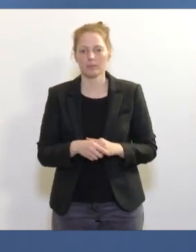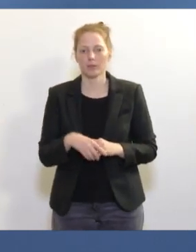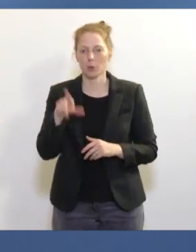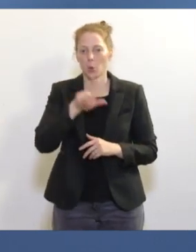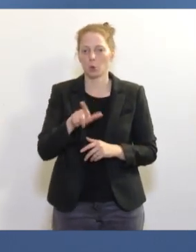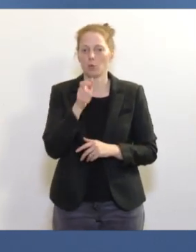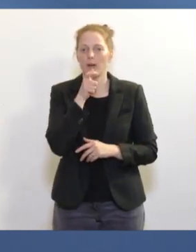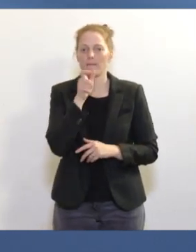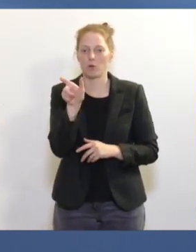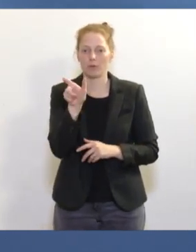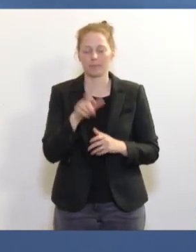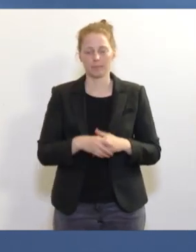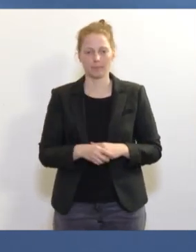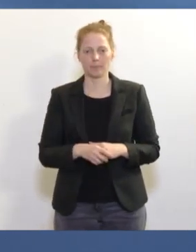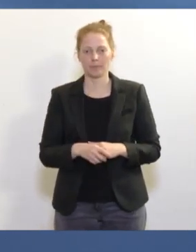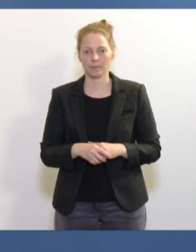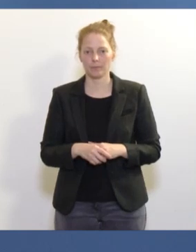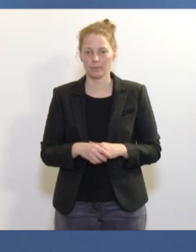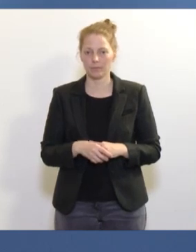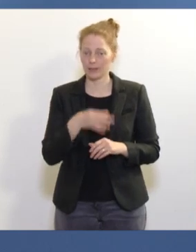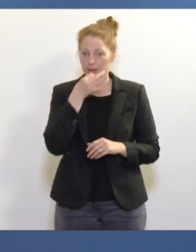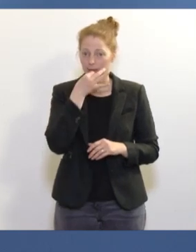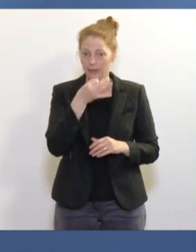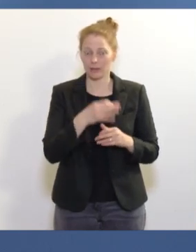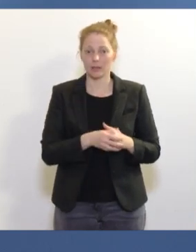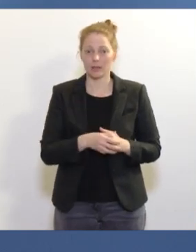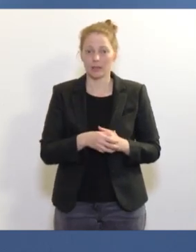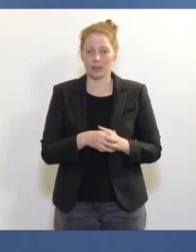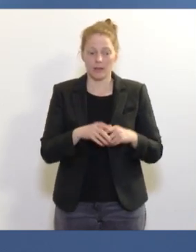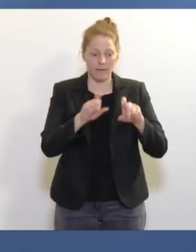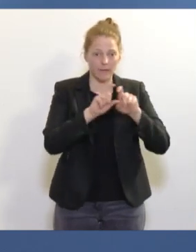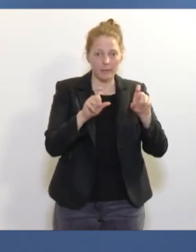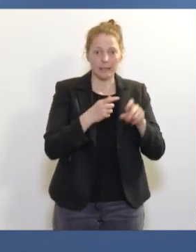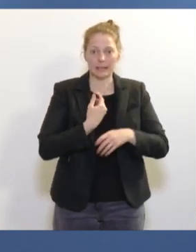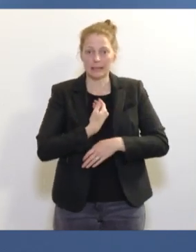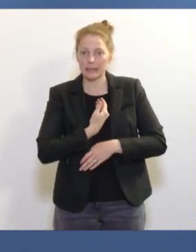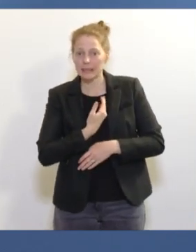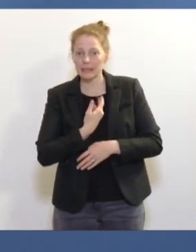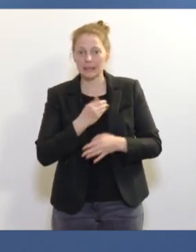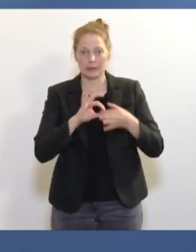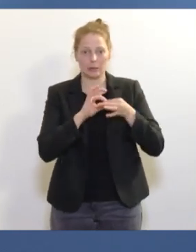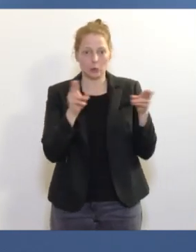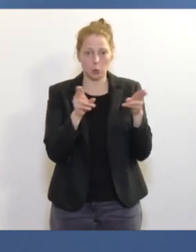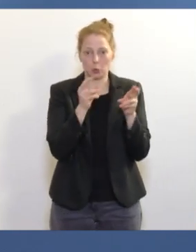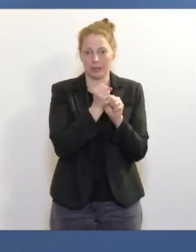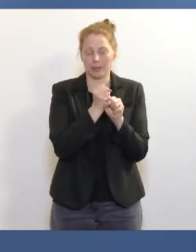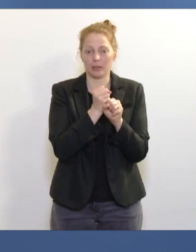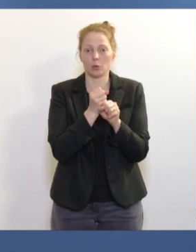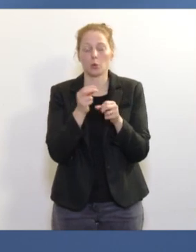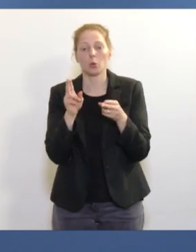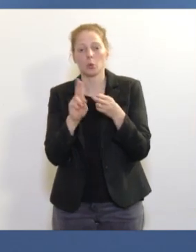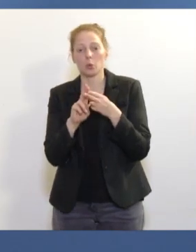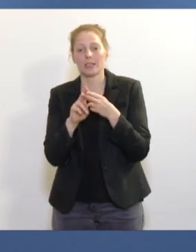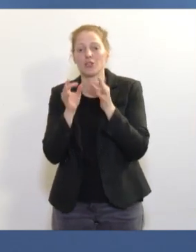Wort. Es gibt an den Betrieben eine große Unsicherheit, was der Chômage partiell an den Congé pour raison